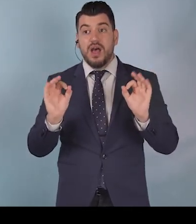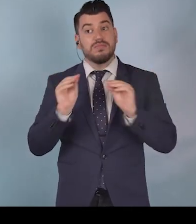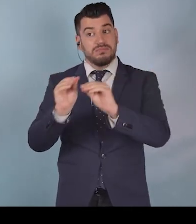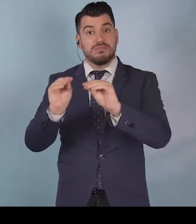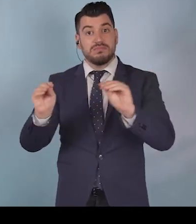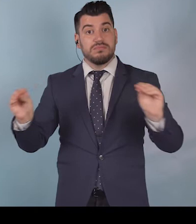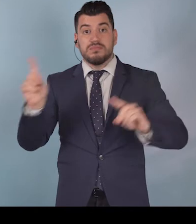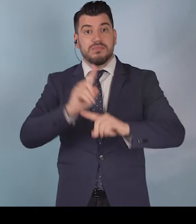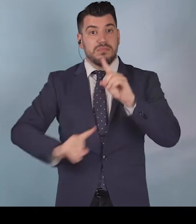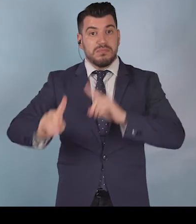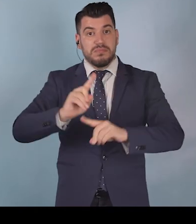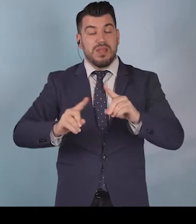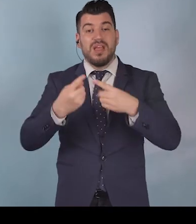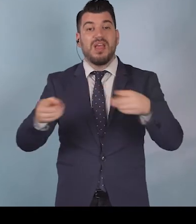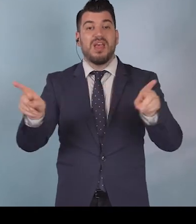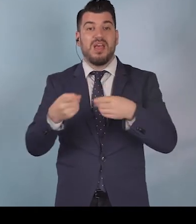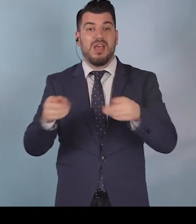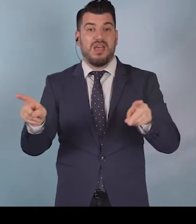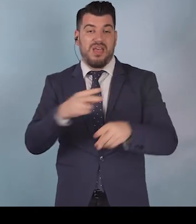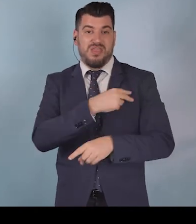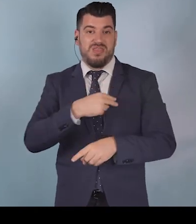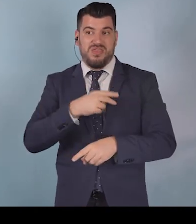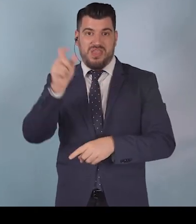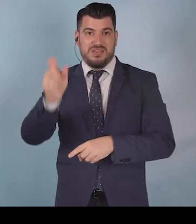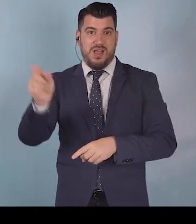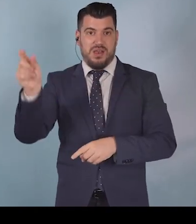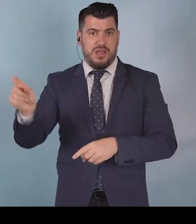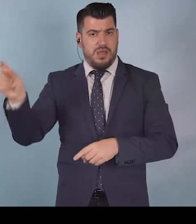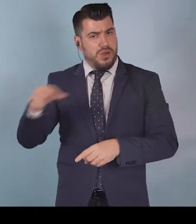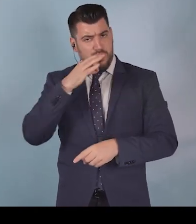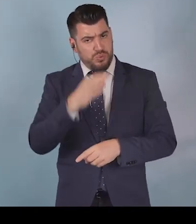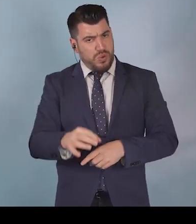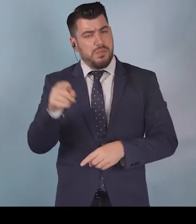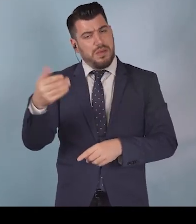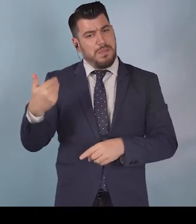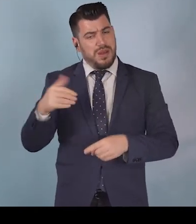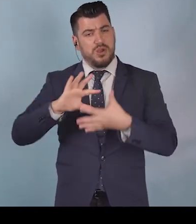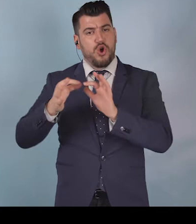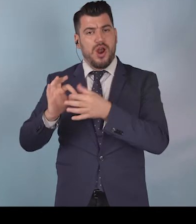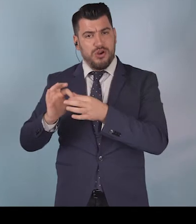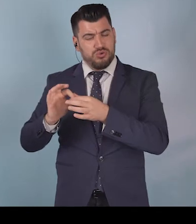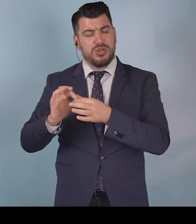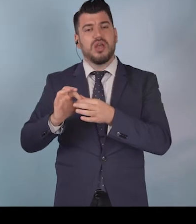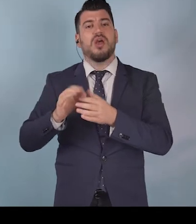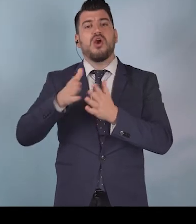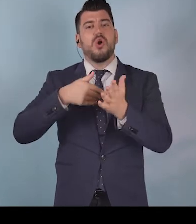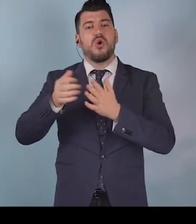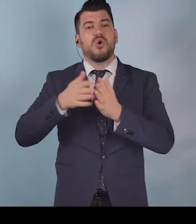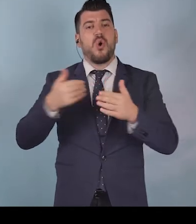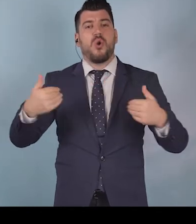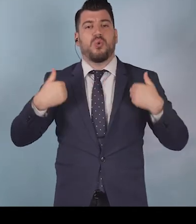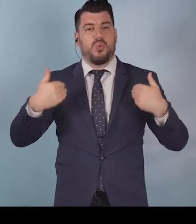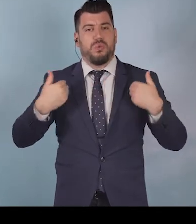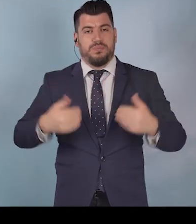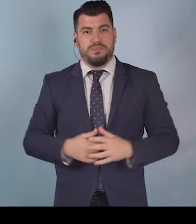στους εκπαιδευτικούς που αναφέρθηκε και το και για την ColourYouth, όπου μάλιστα και